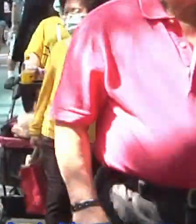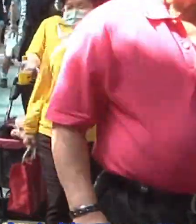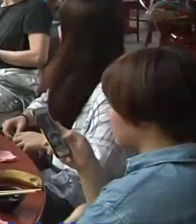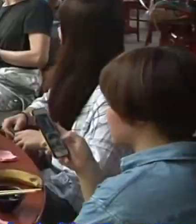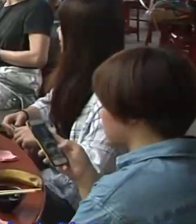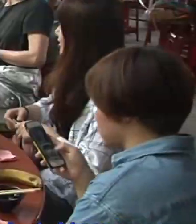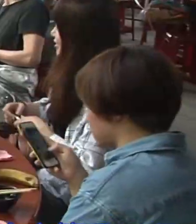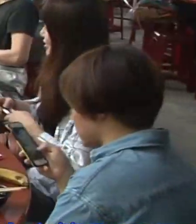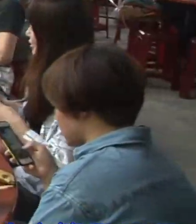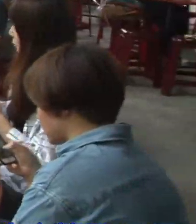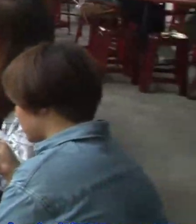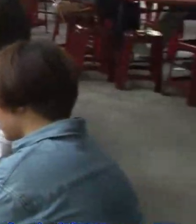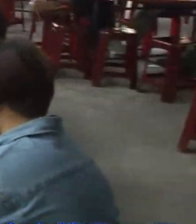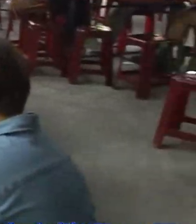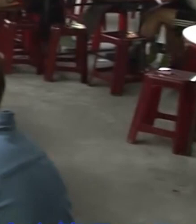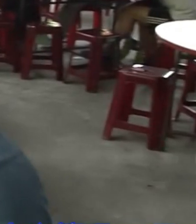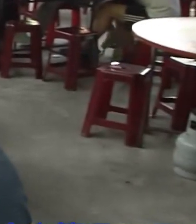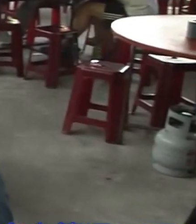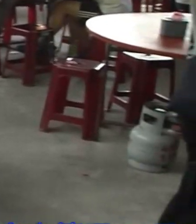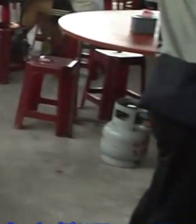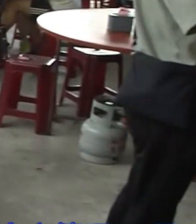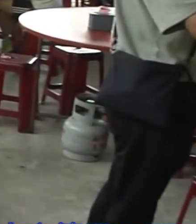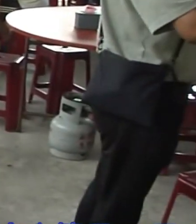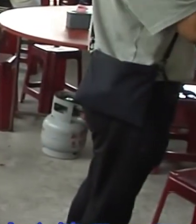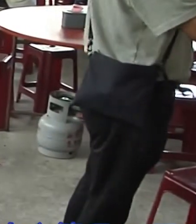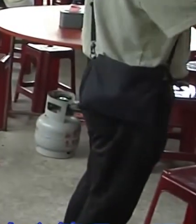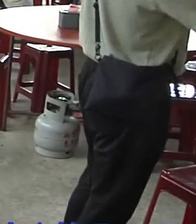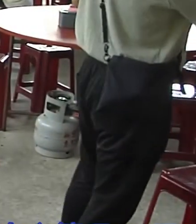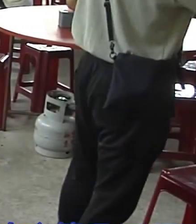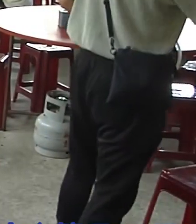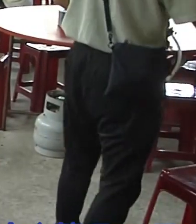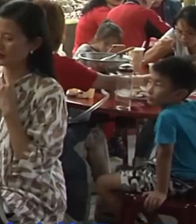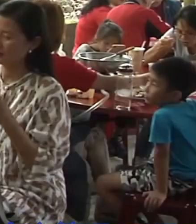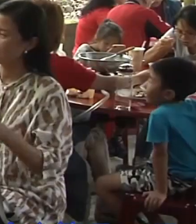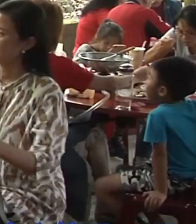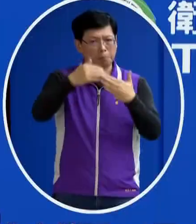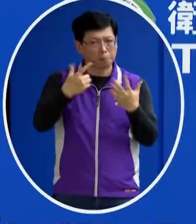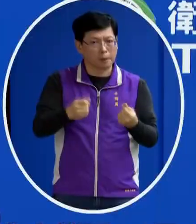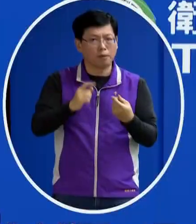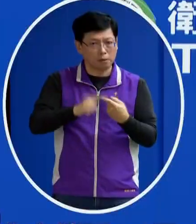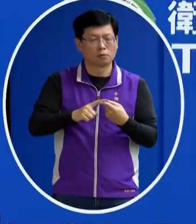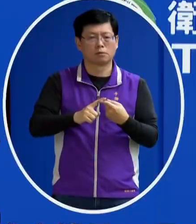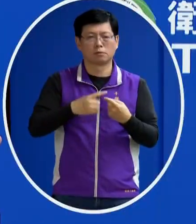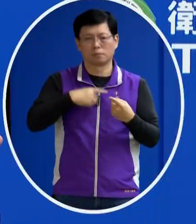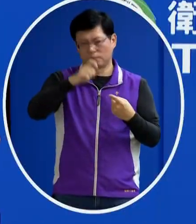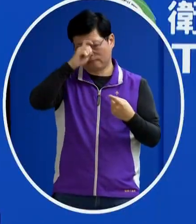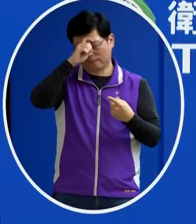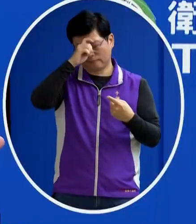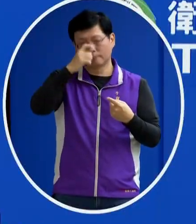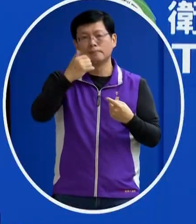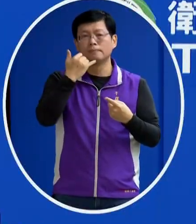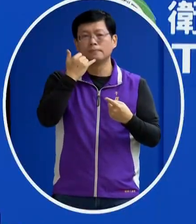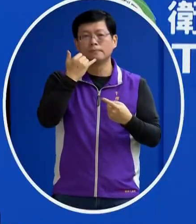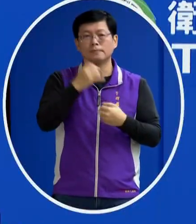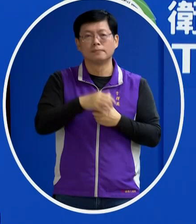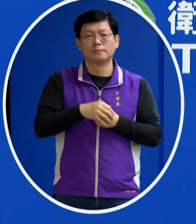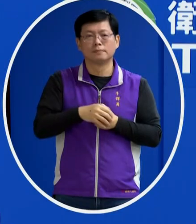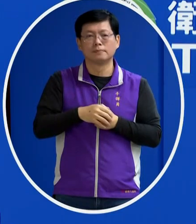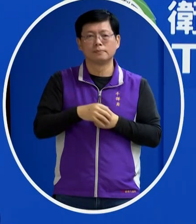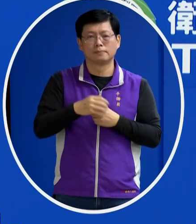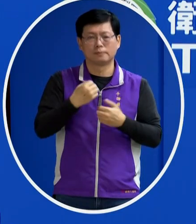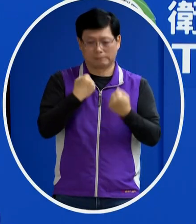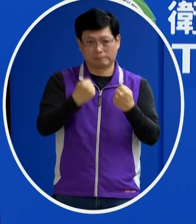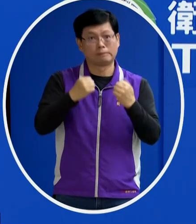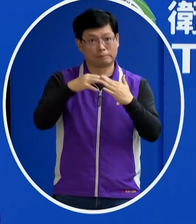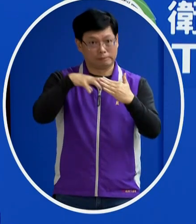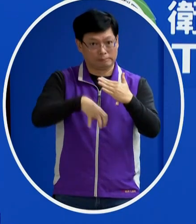判断，企业怎么给薪，假能怎么请，指挥中心给出大方向。 我们还是希望就是说能够停留